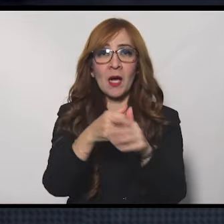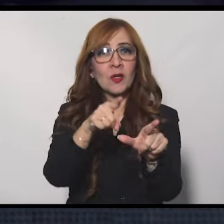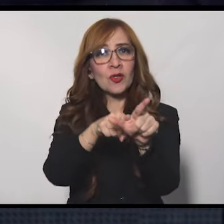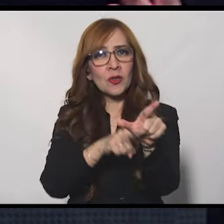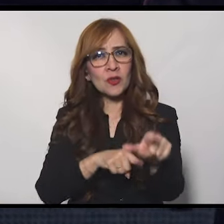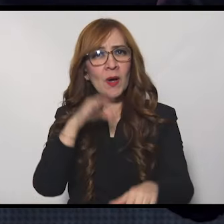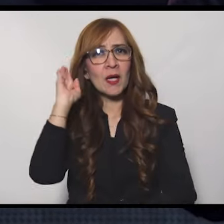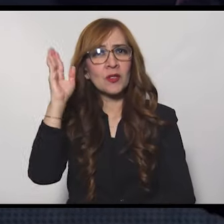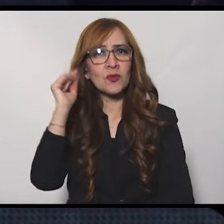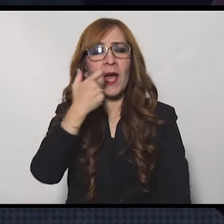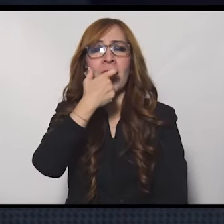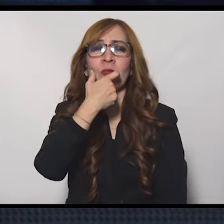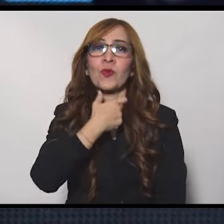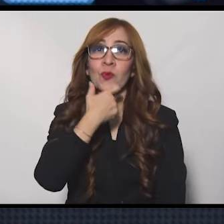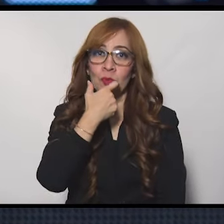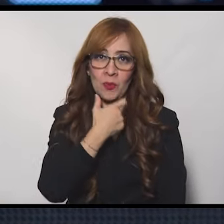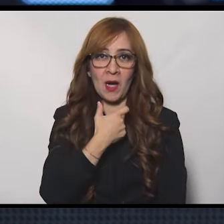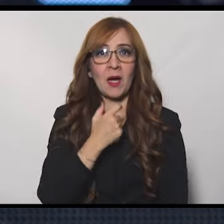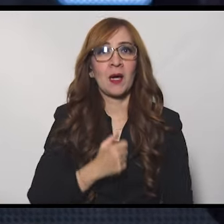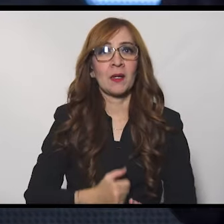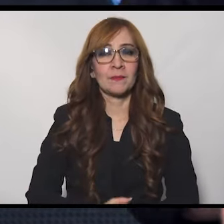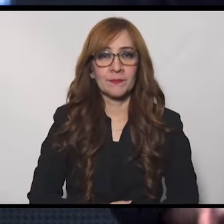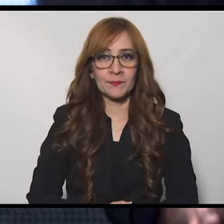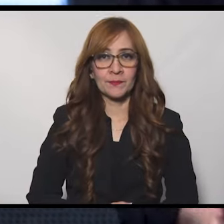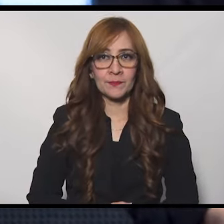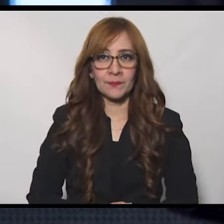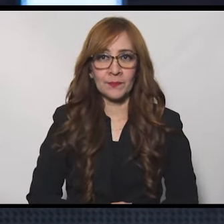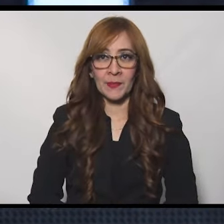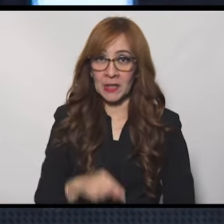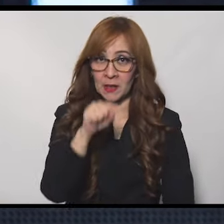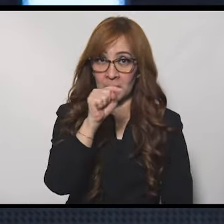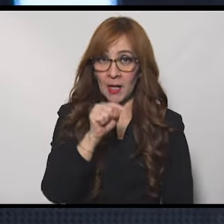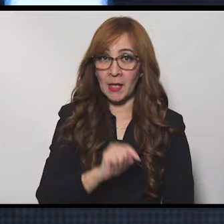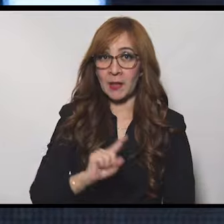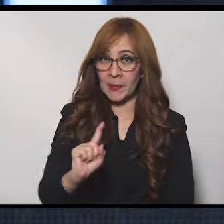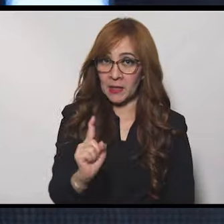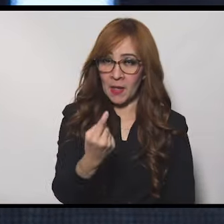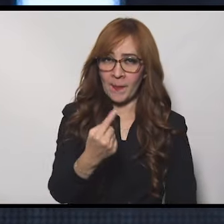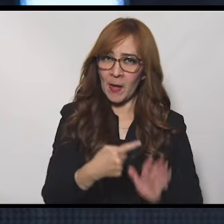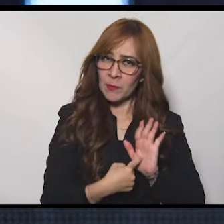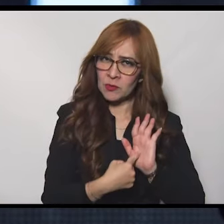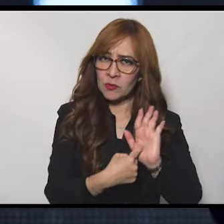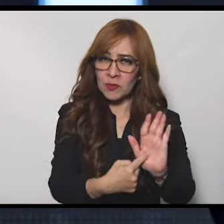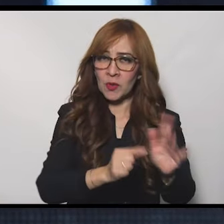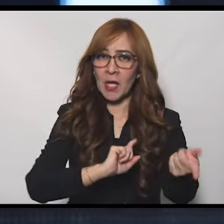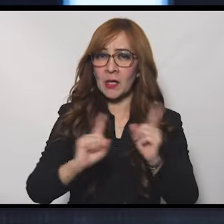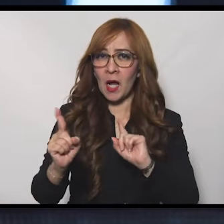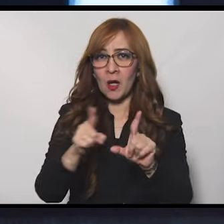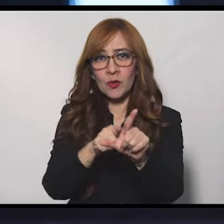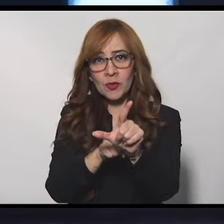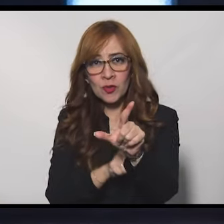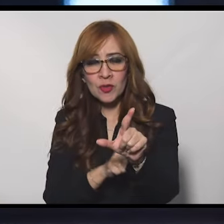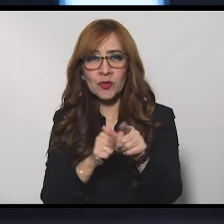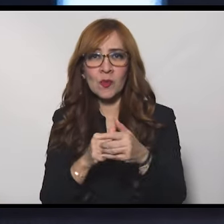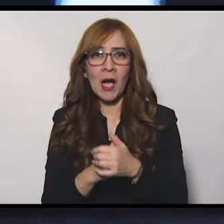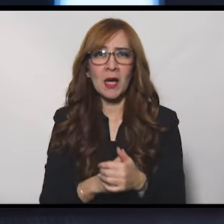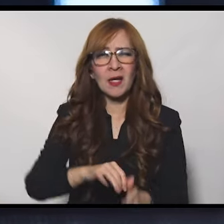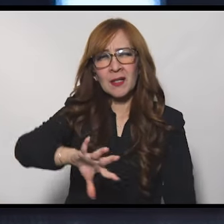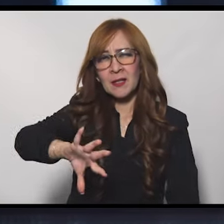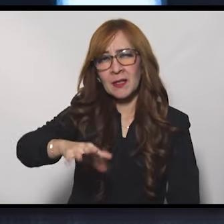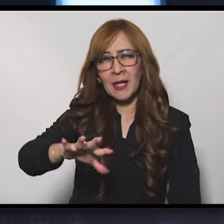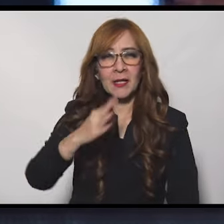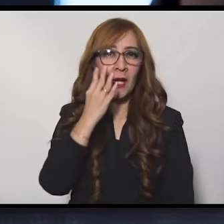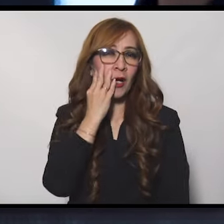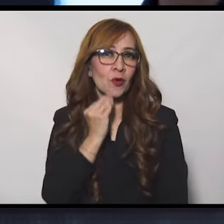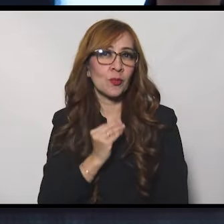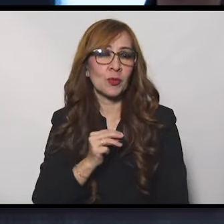itu udah gak muda lagi, Bapak Ibu. Ya, di ayat pertama di sini menunjukkan bahwa Yosua kurang lebih berada